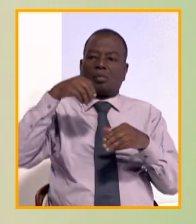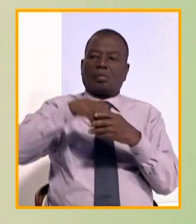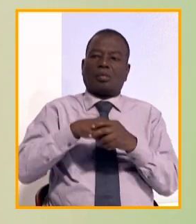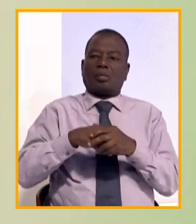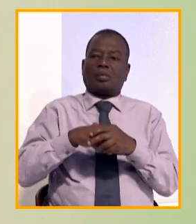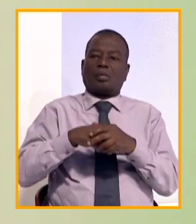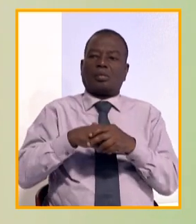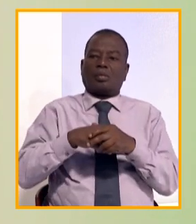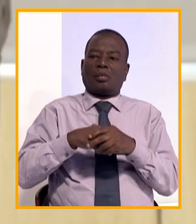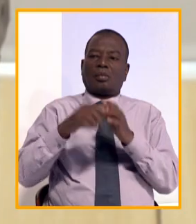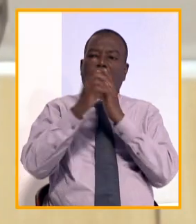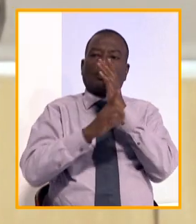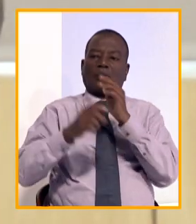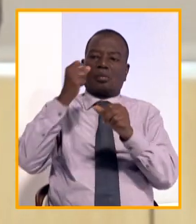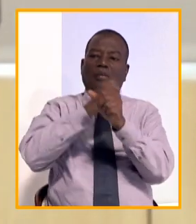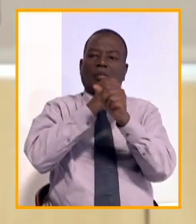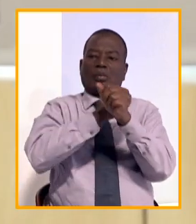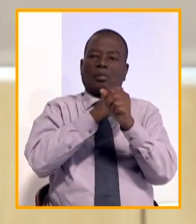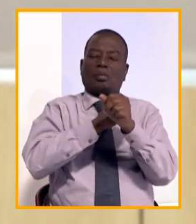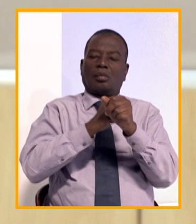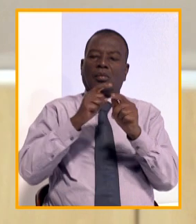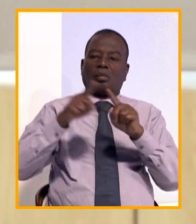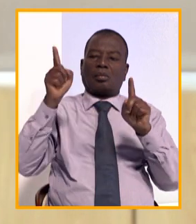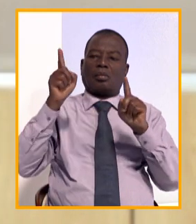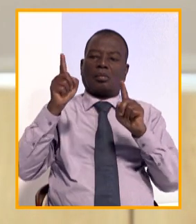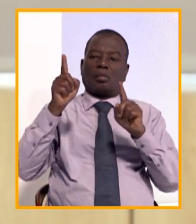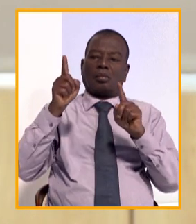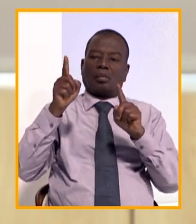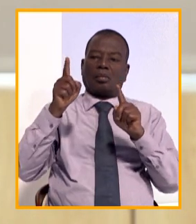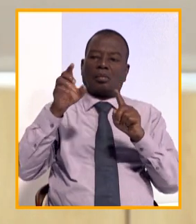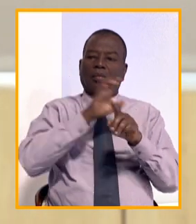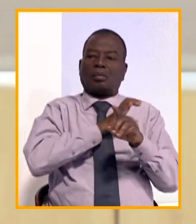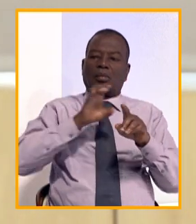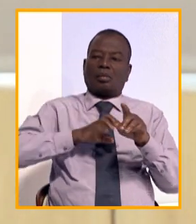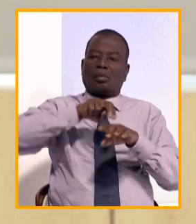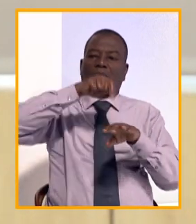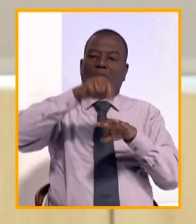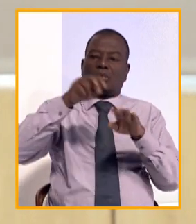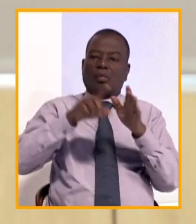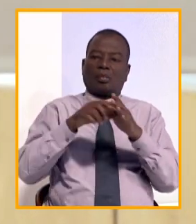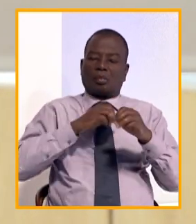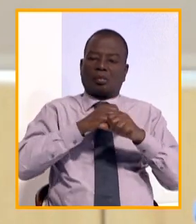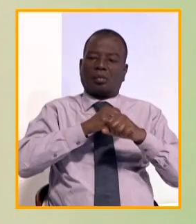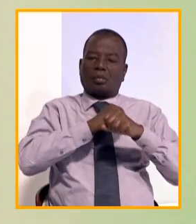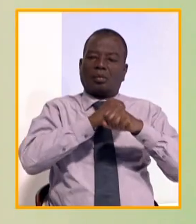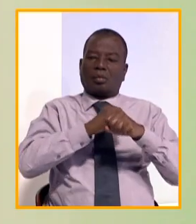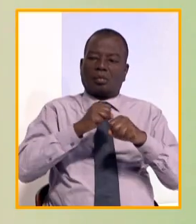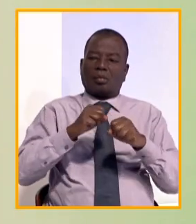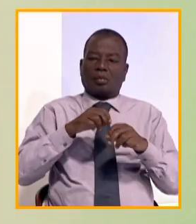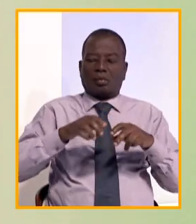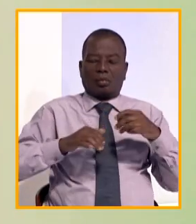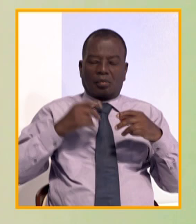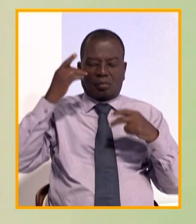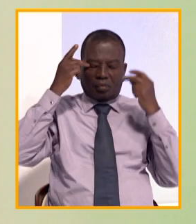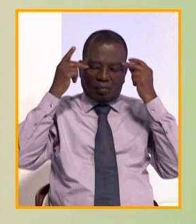le district d'Abidjan. Cependant, le Conseil national de sécurité s'inquiète du nombre de plus en